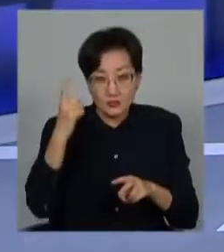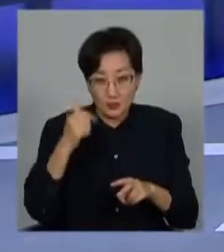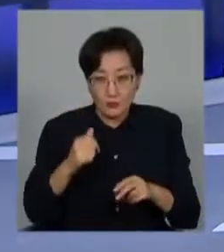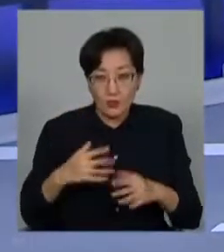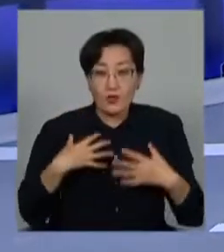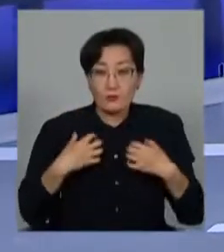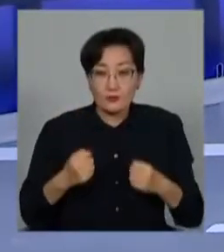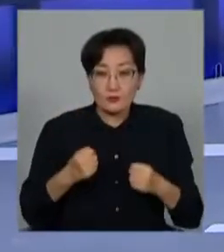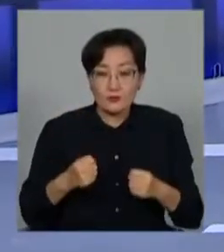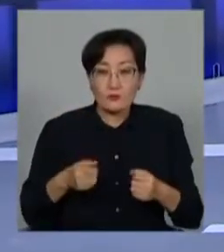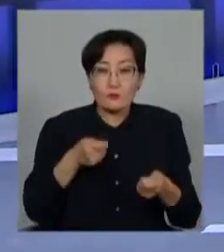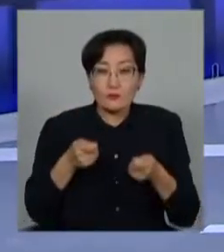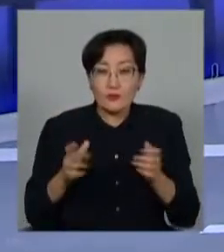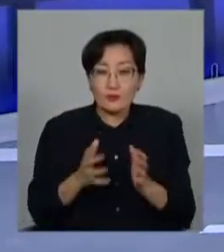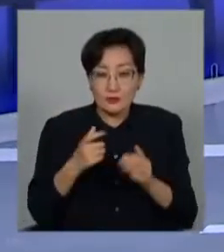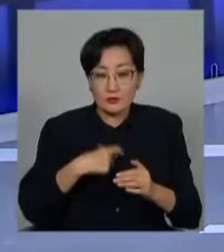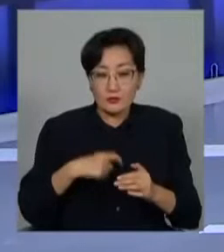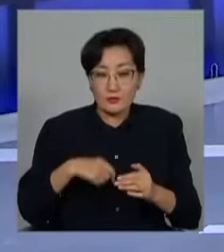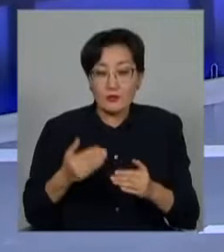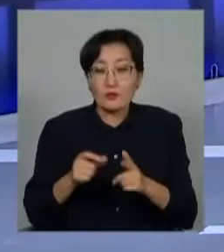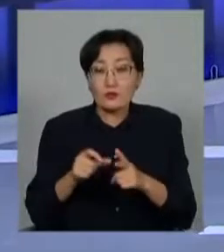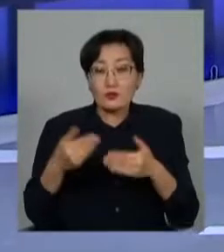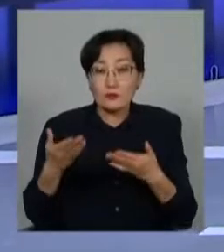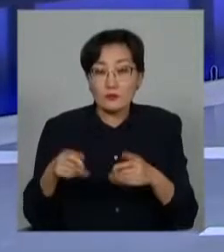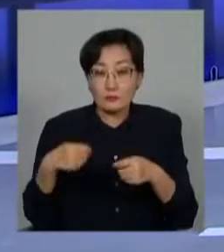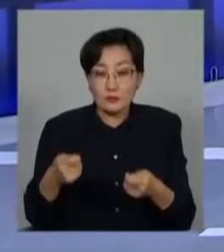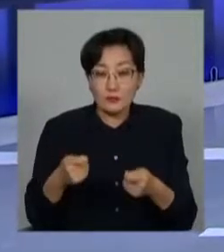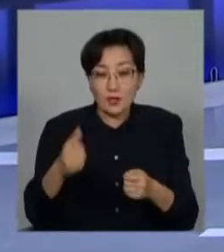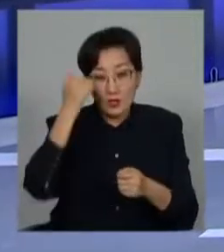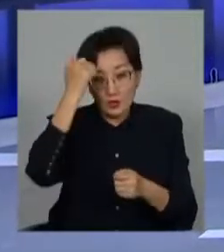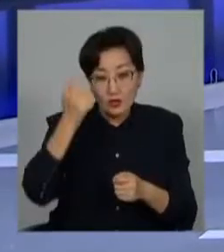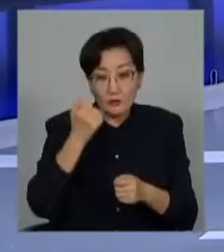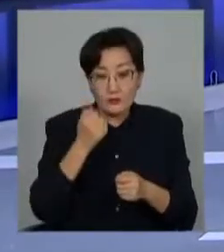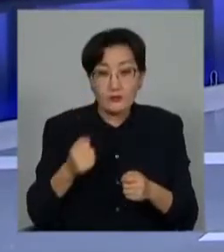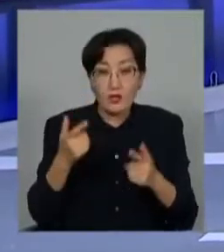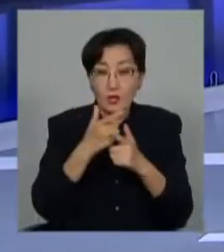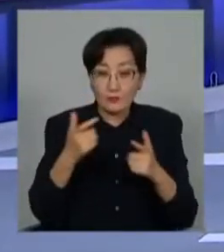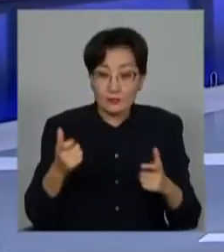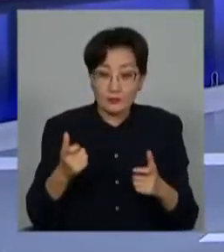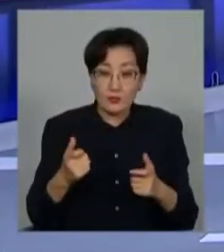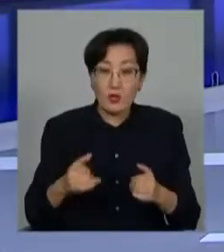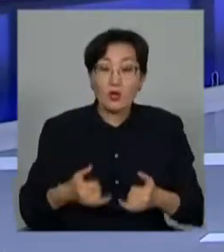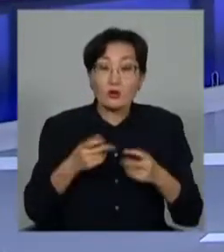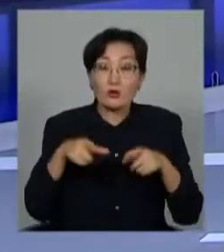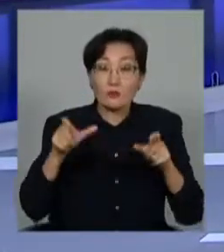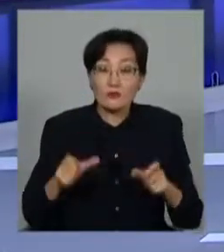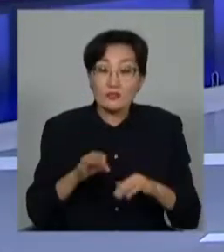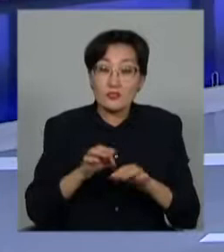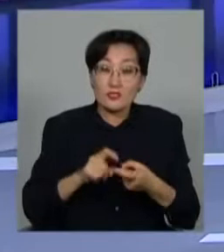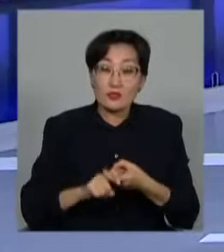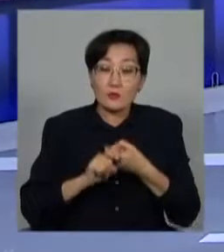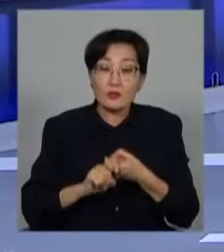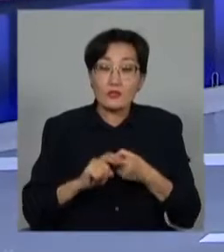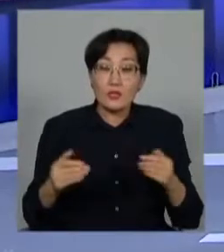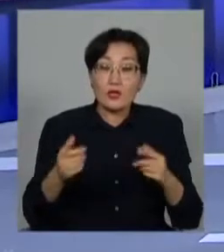Деніміз сау, еліміз аман болсын деген тілекпен Қасымхан сөзді өзіңе бердім. Рахмет, айолым ақпаратыңа. Құрметті көрермен, коронавирусқа